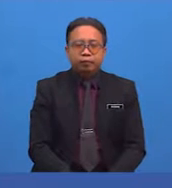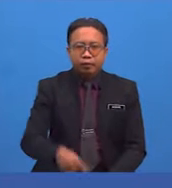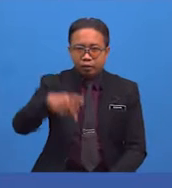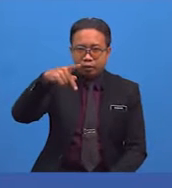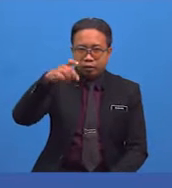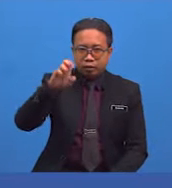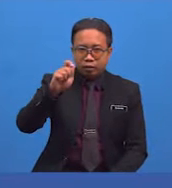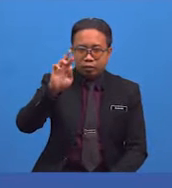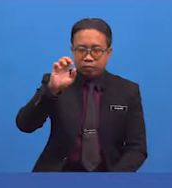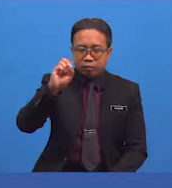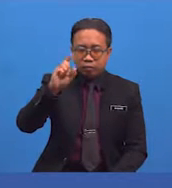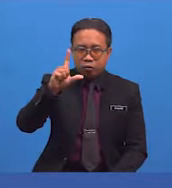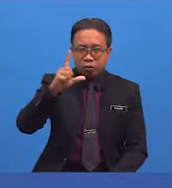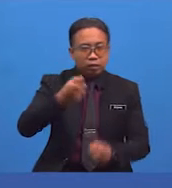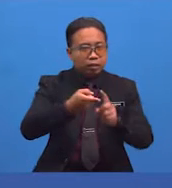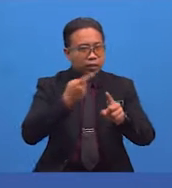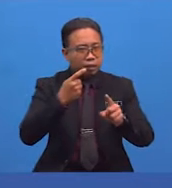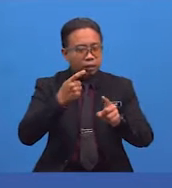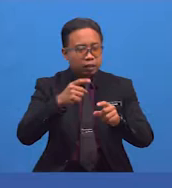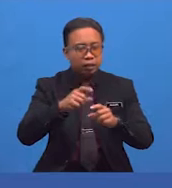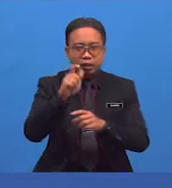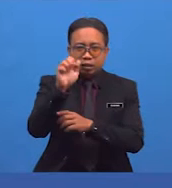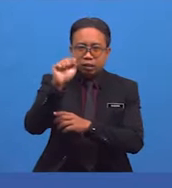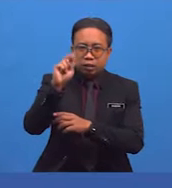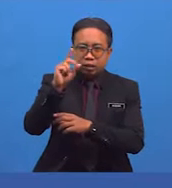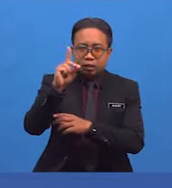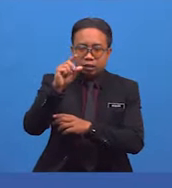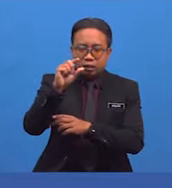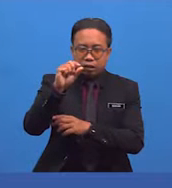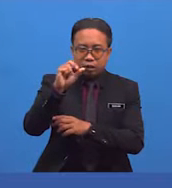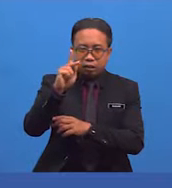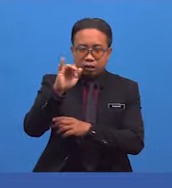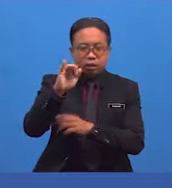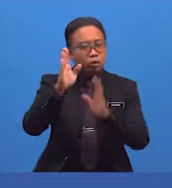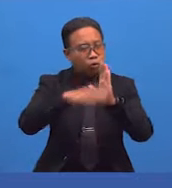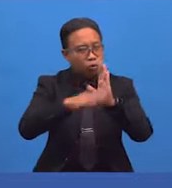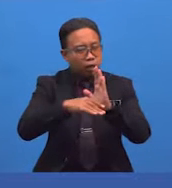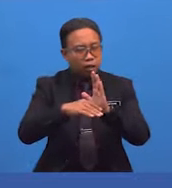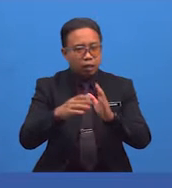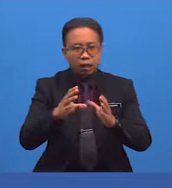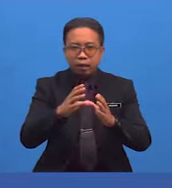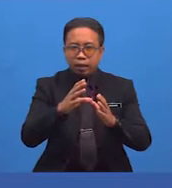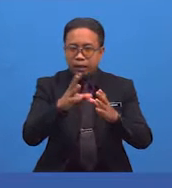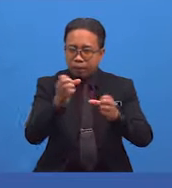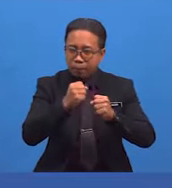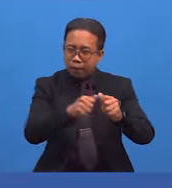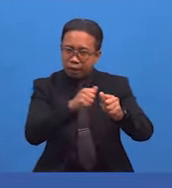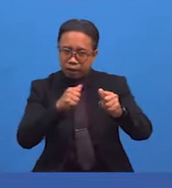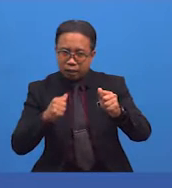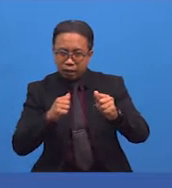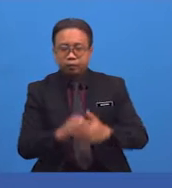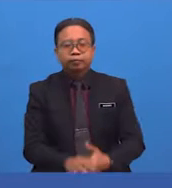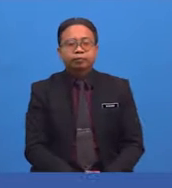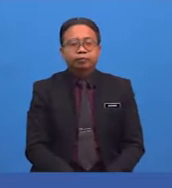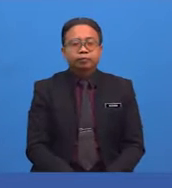petrol atau bahan api dari tangki dapat dikurangkan. Ini juga dapat mengelakkan